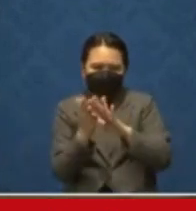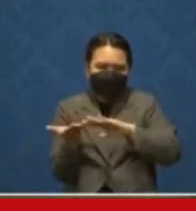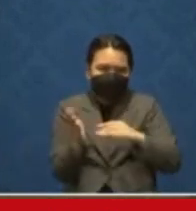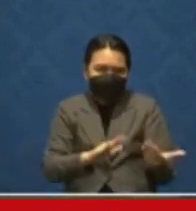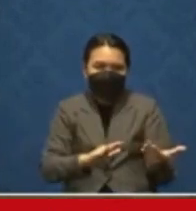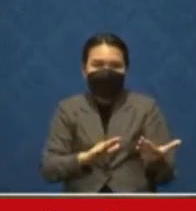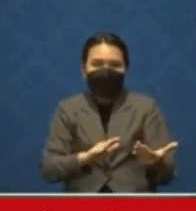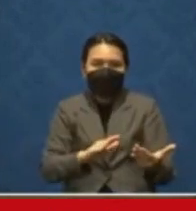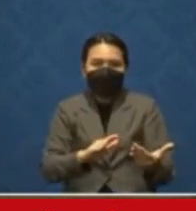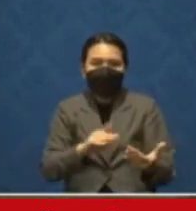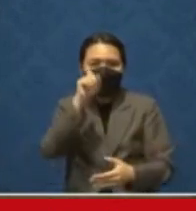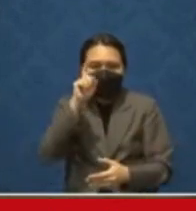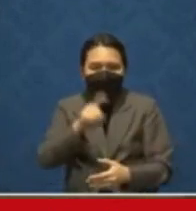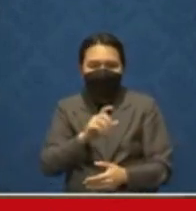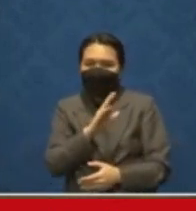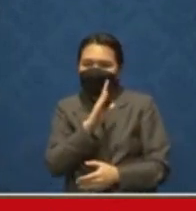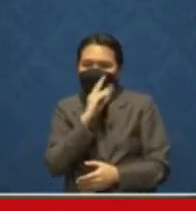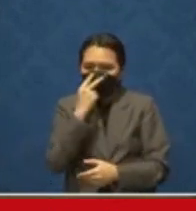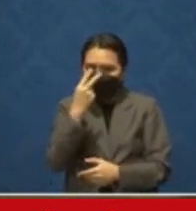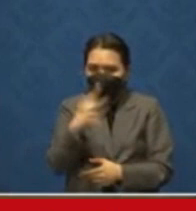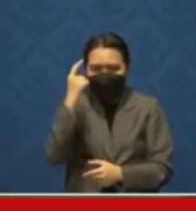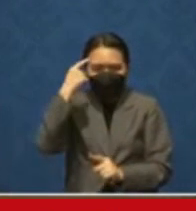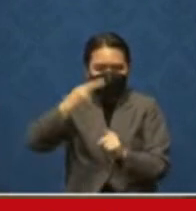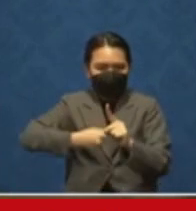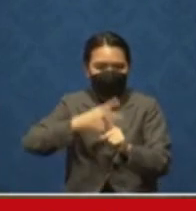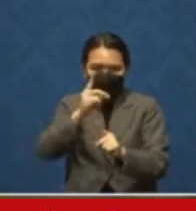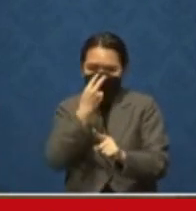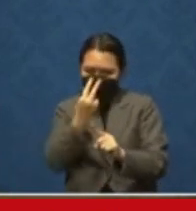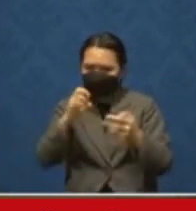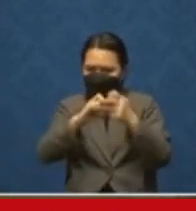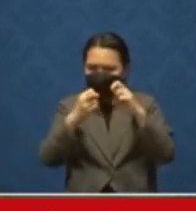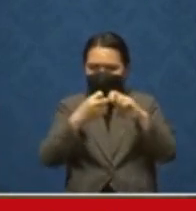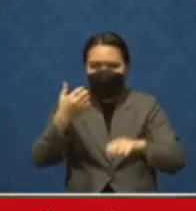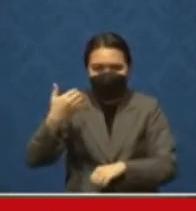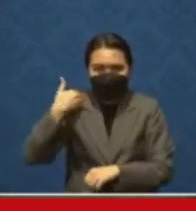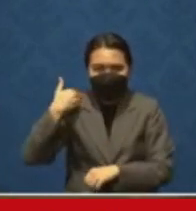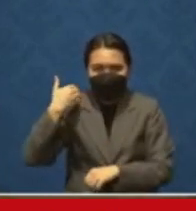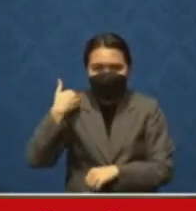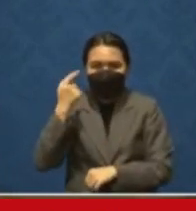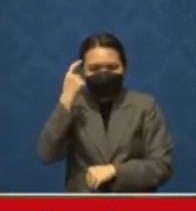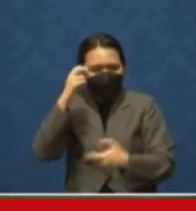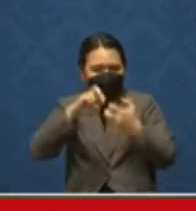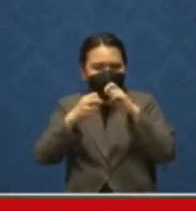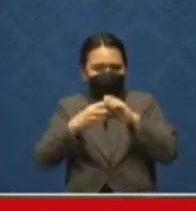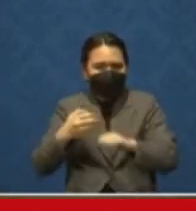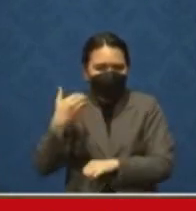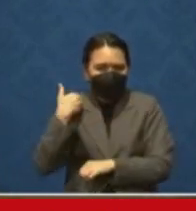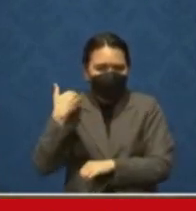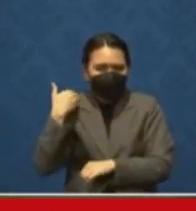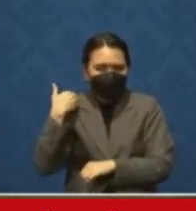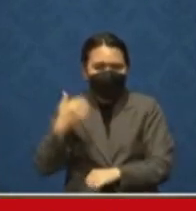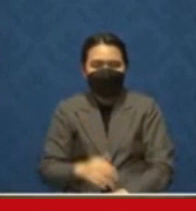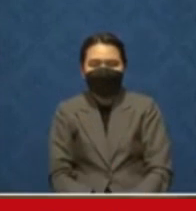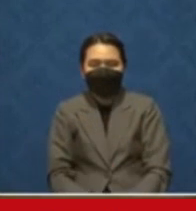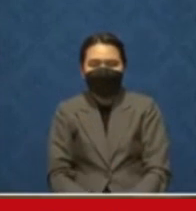และแล้ววันนี้นี่แต่ท่านประธานที่เคารพครับการทำลายประชาธิปไตยเนี่ยถ้าเจ้ายังจะ